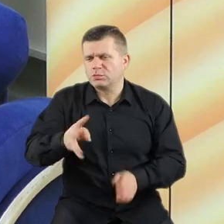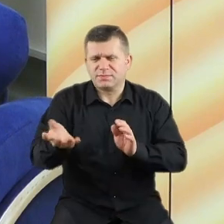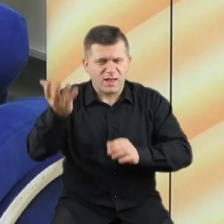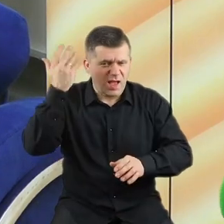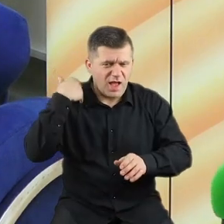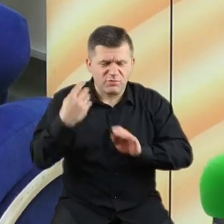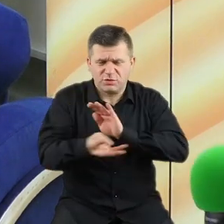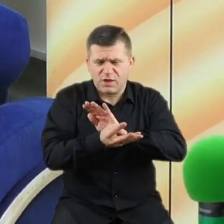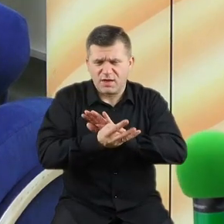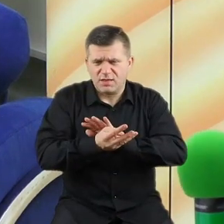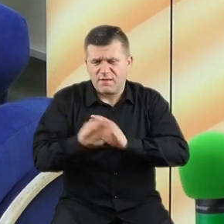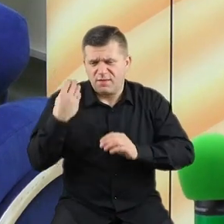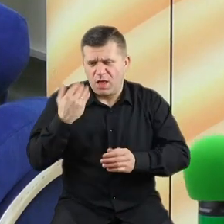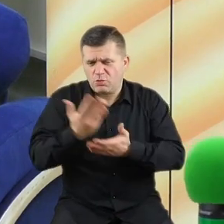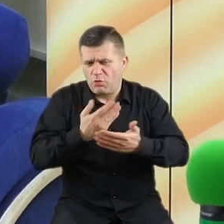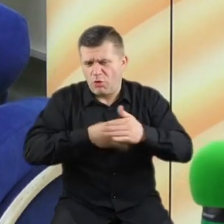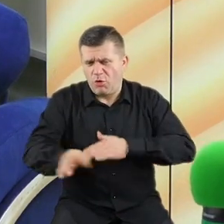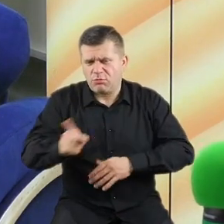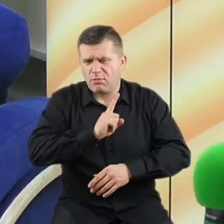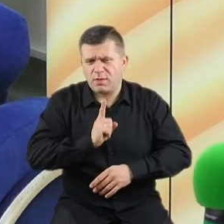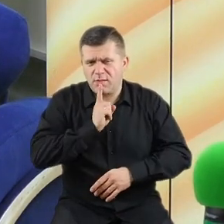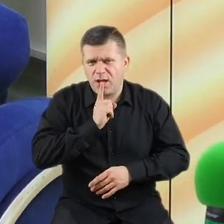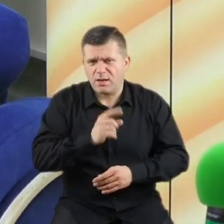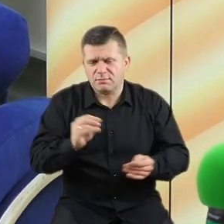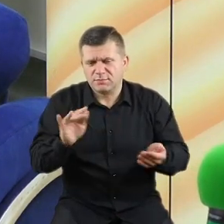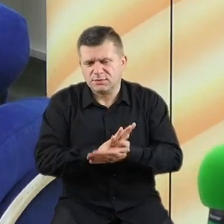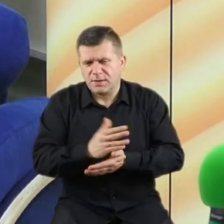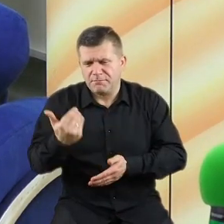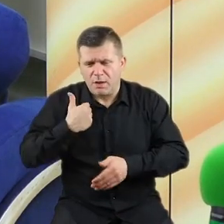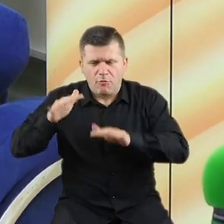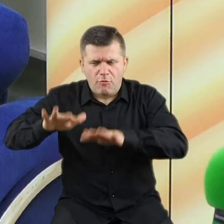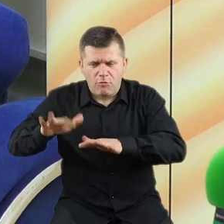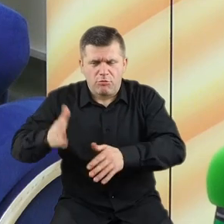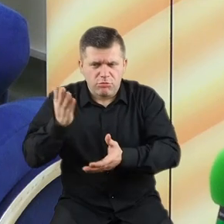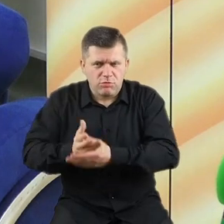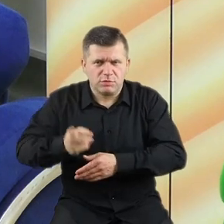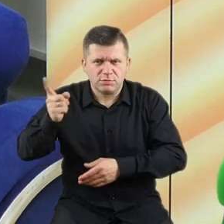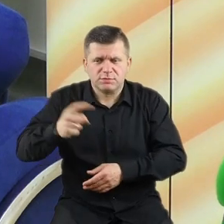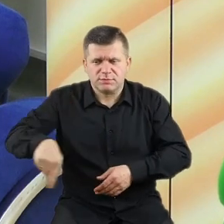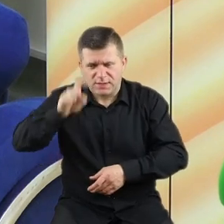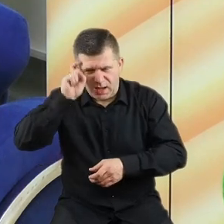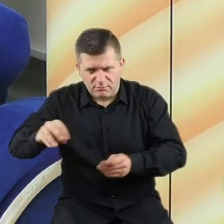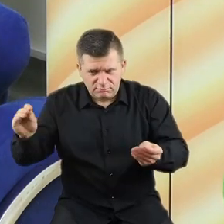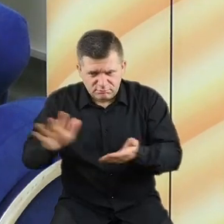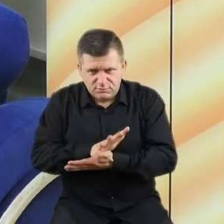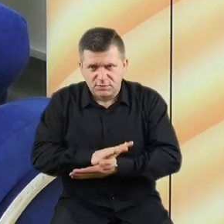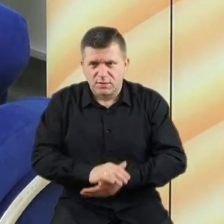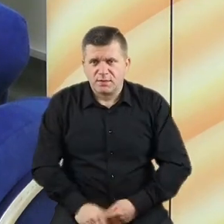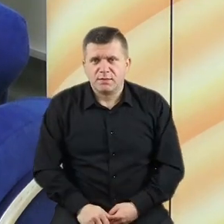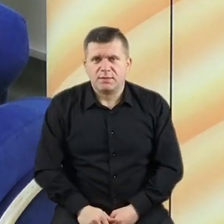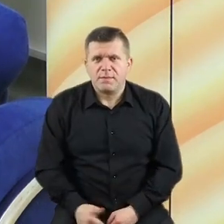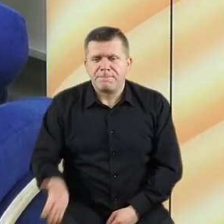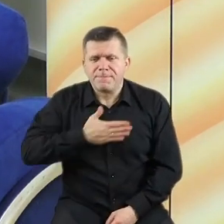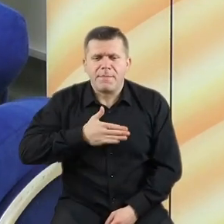XIX wieku odeszli od religii i od zwyczajów, po prostu byli zgermanizowani, to żeby mieć